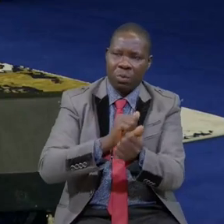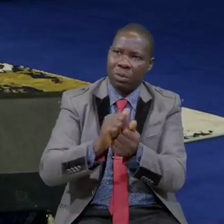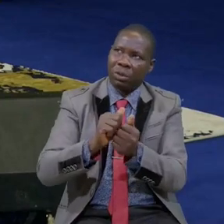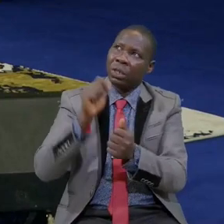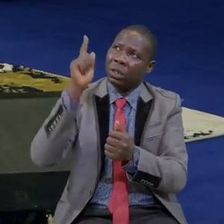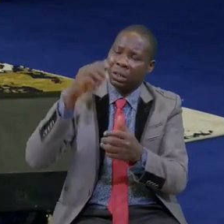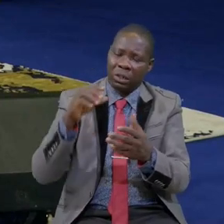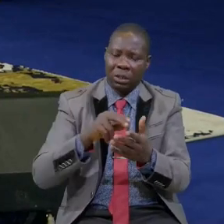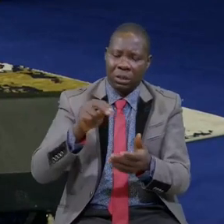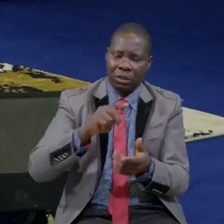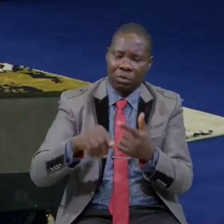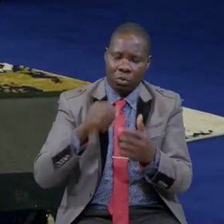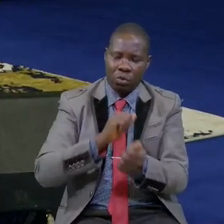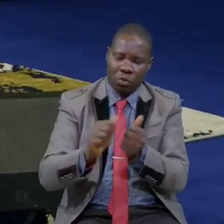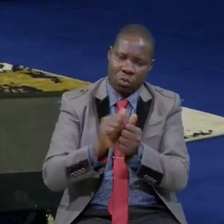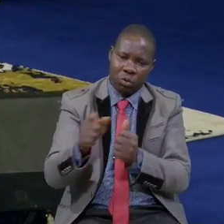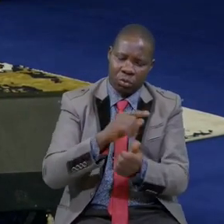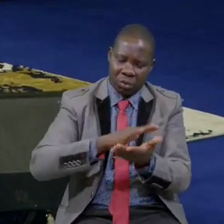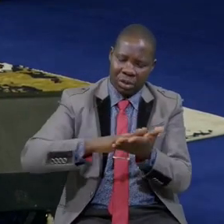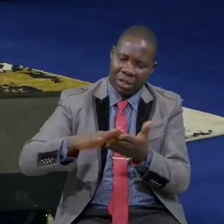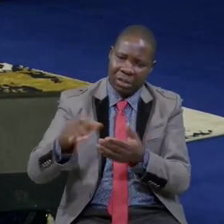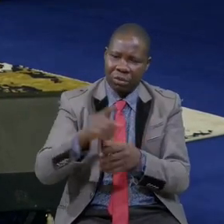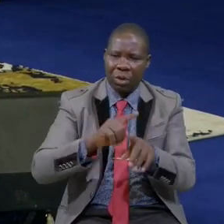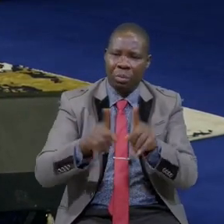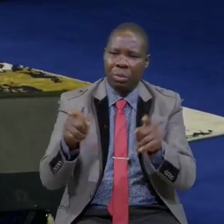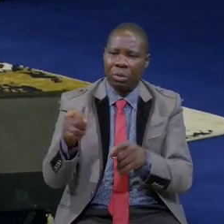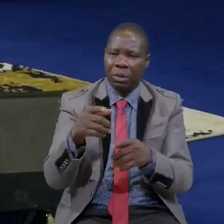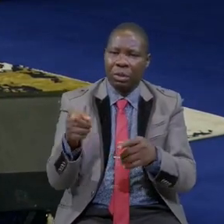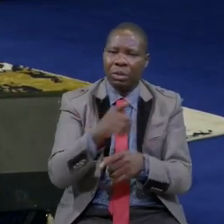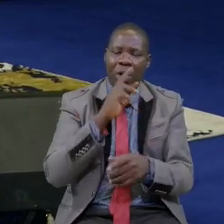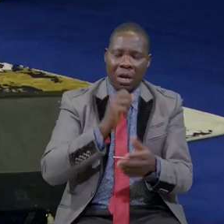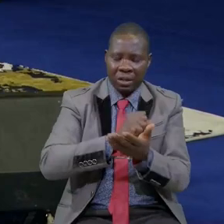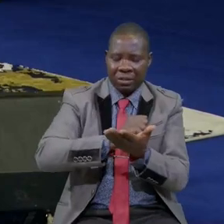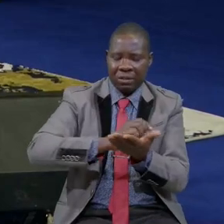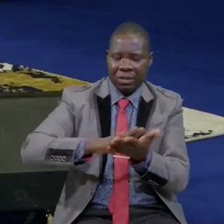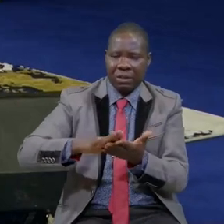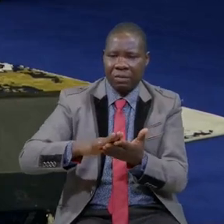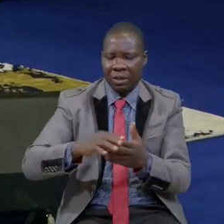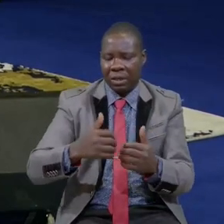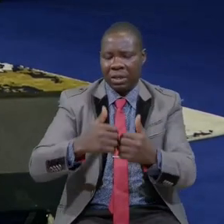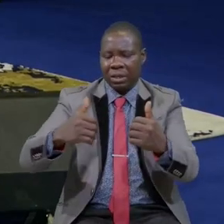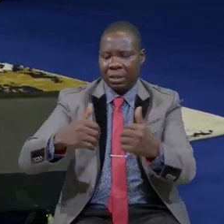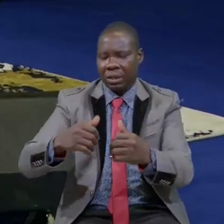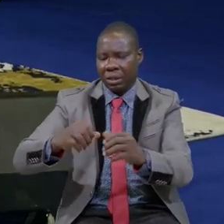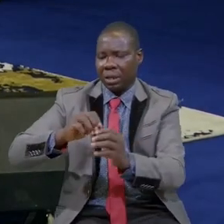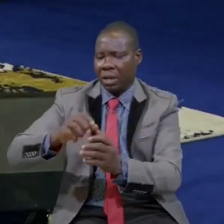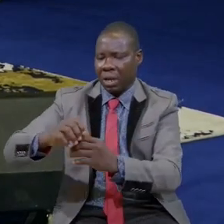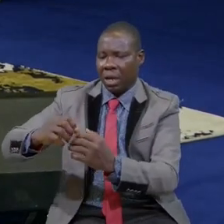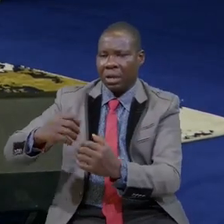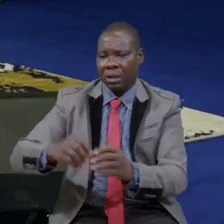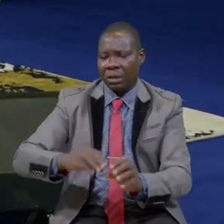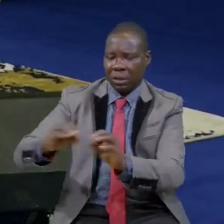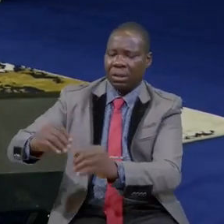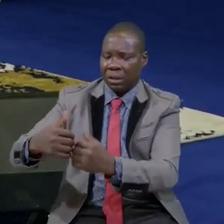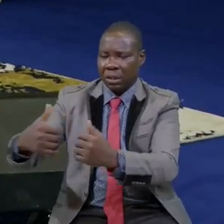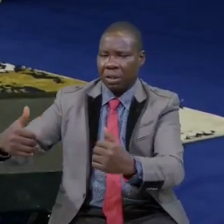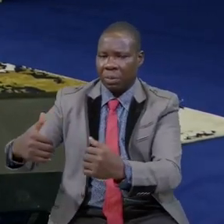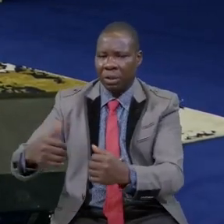laver, il doit vous purifier, mais vous avez été sanctifiés, mis à part. Mais vous avez